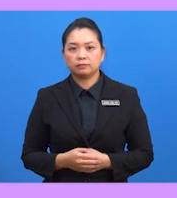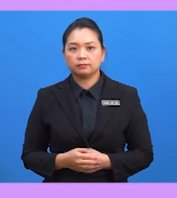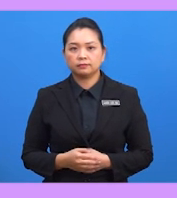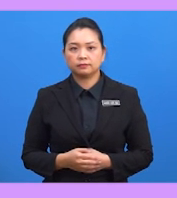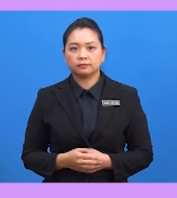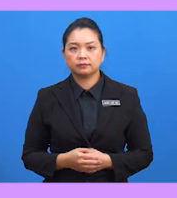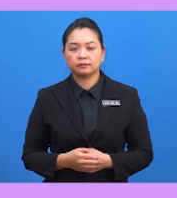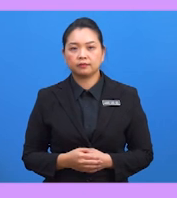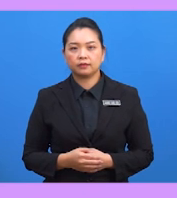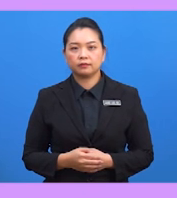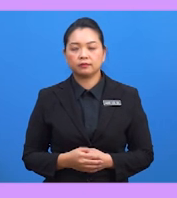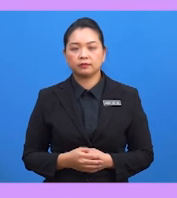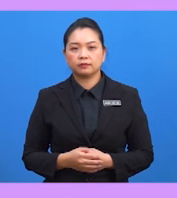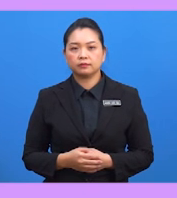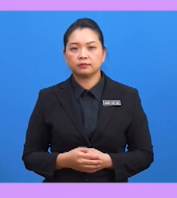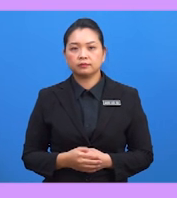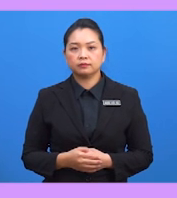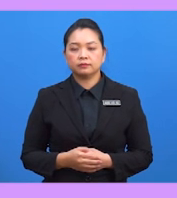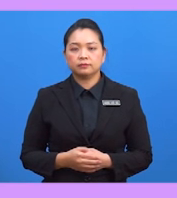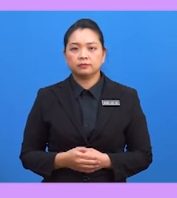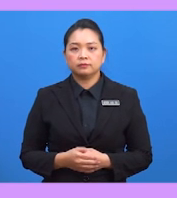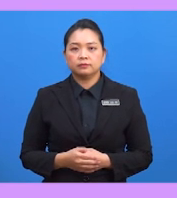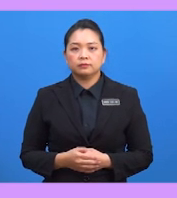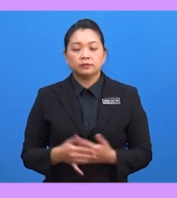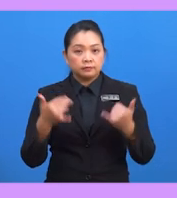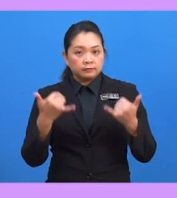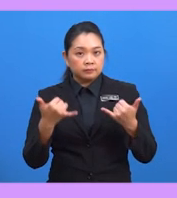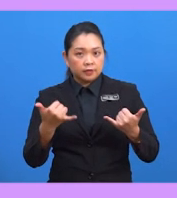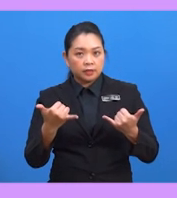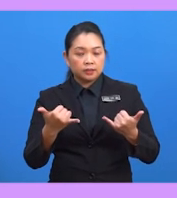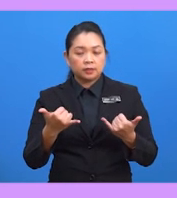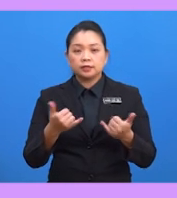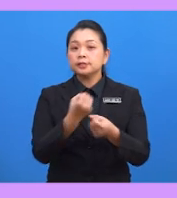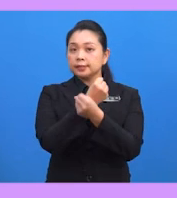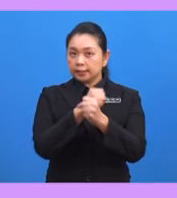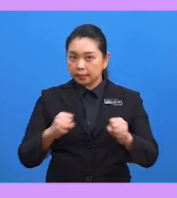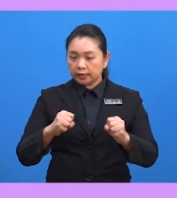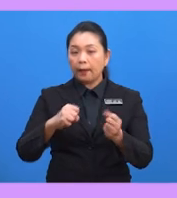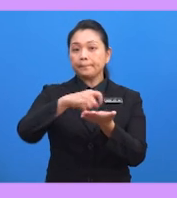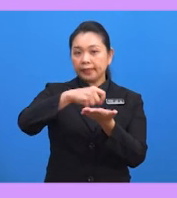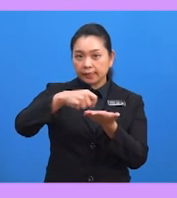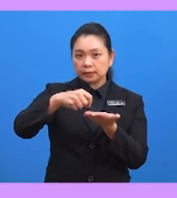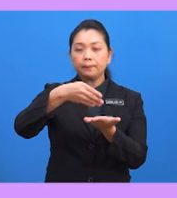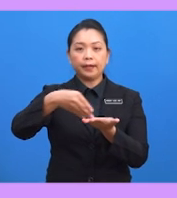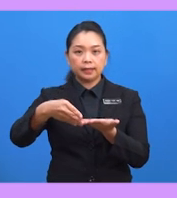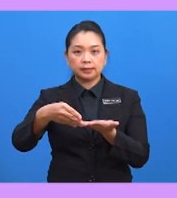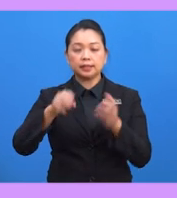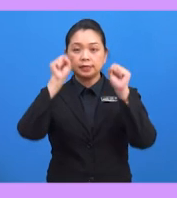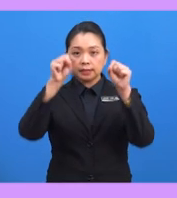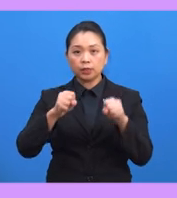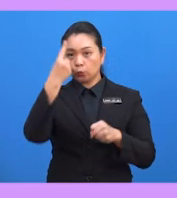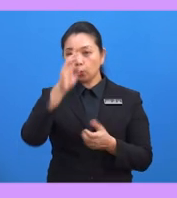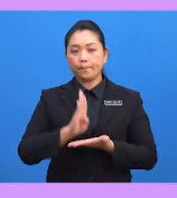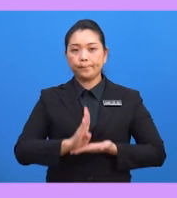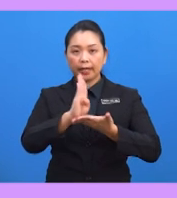Soalan berikutnya mengkehendaki murid-murid untuk menyediakan penyata belanjawan peribadi yang sistematik bagi